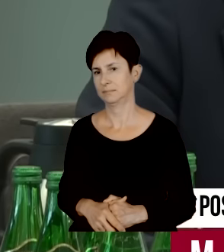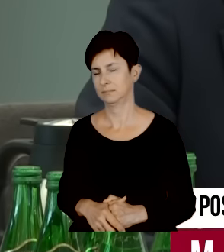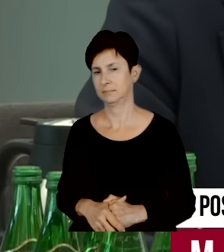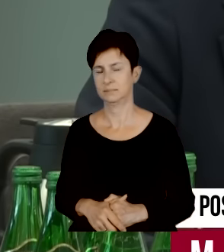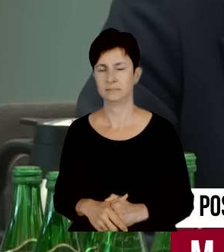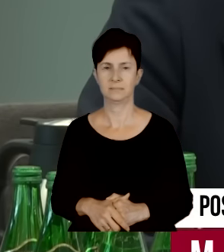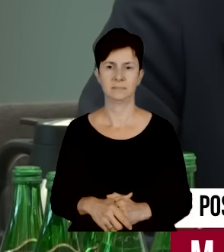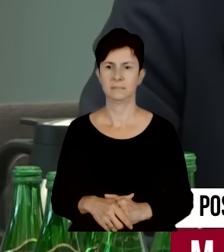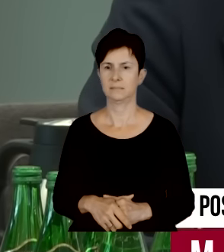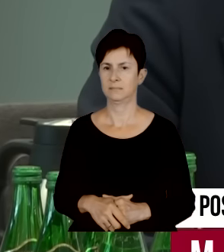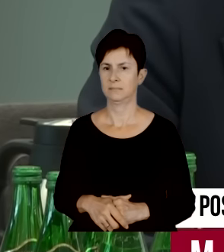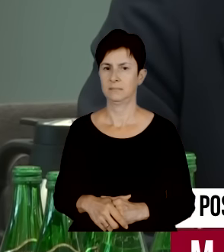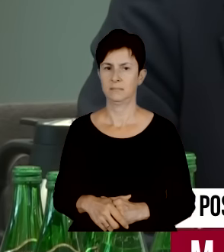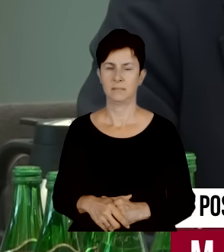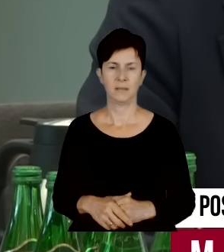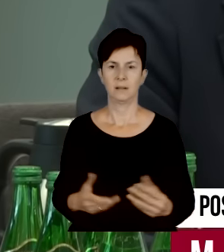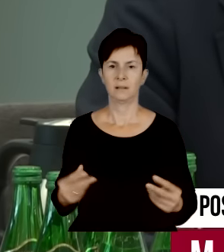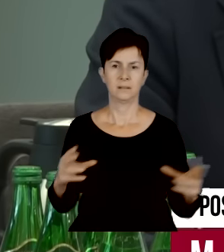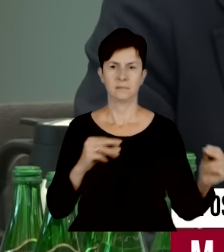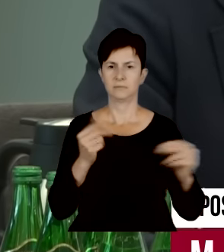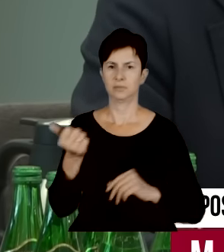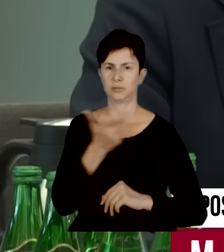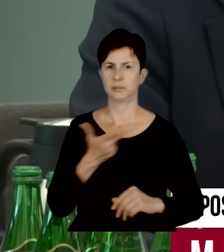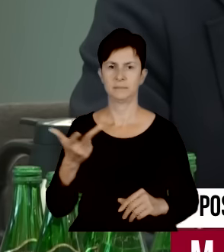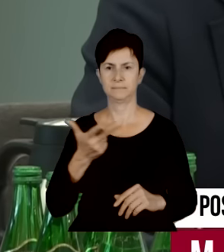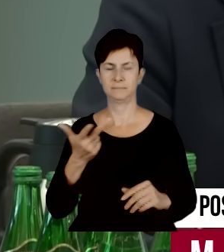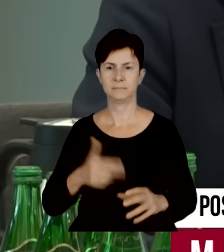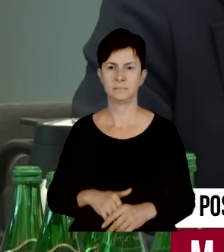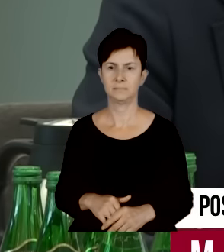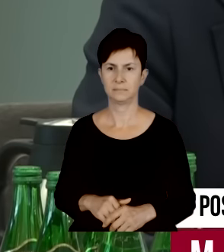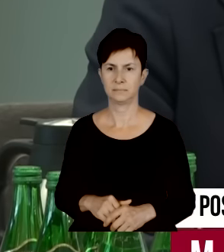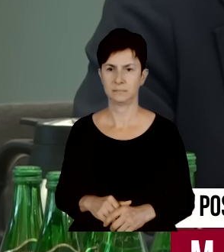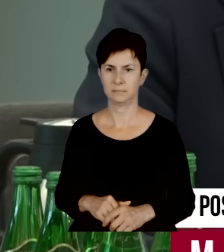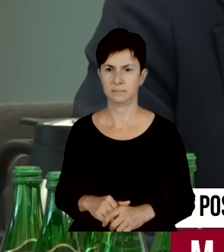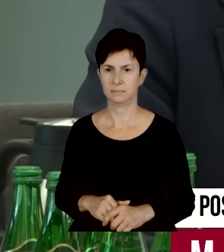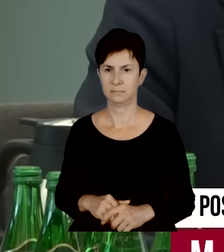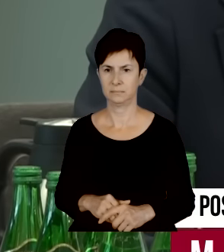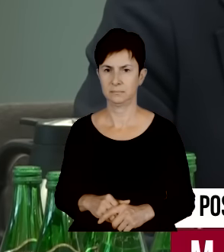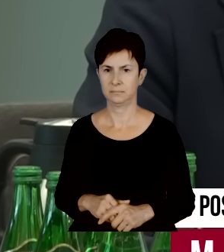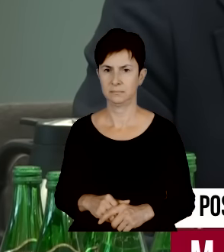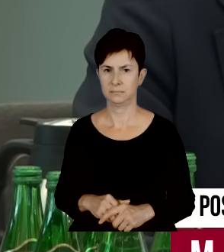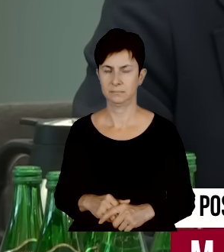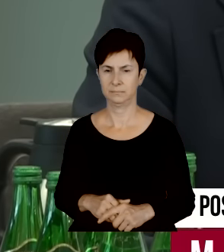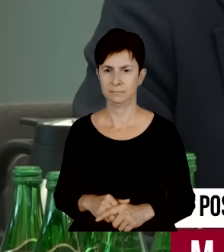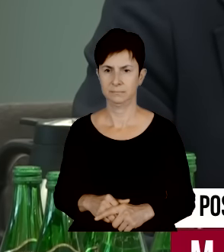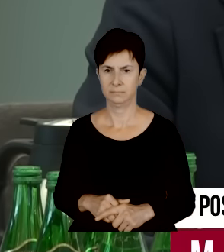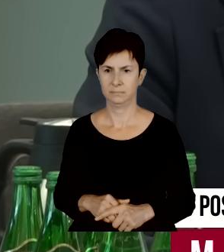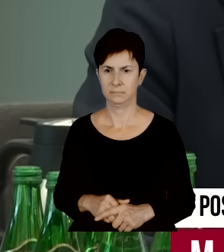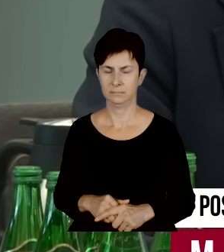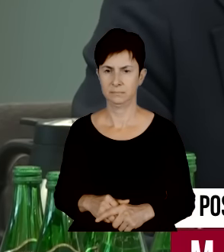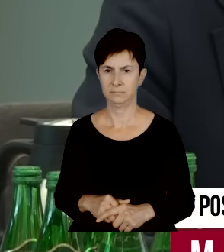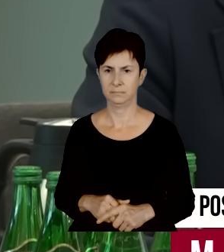żeby pan przewodniczą mikrofonu proszę to tak panie premierze nie pierwszy raz